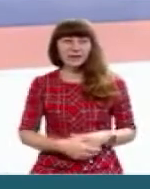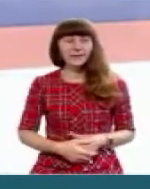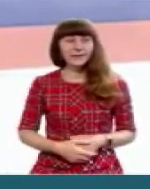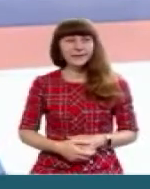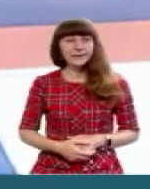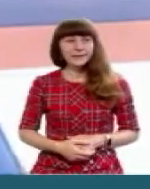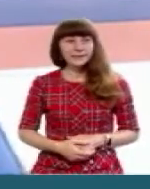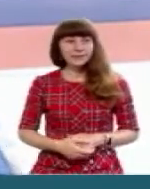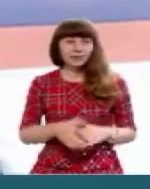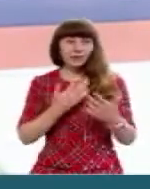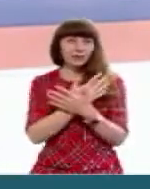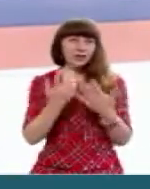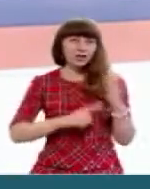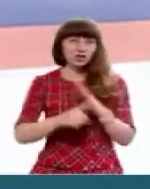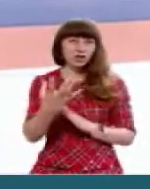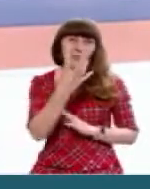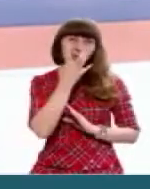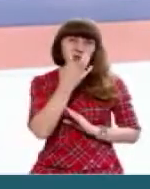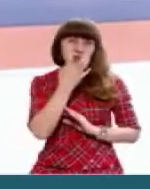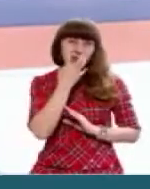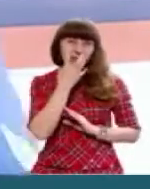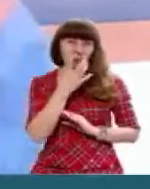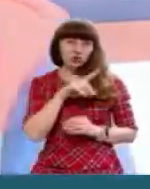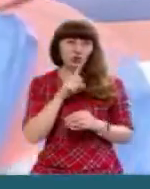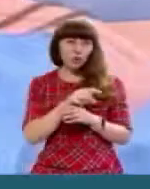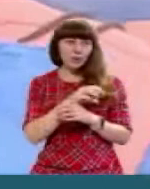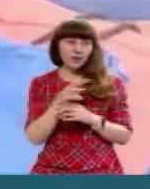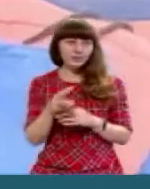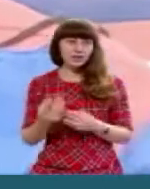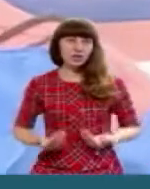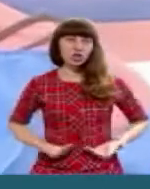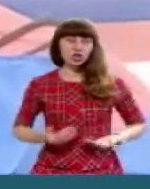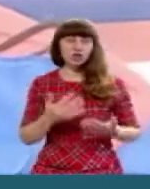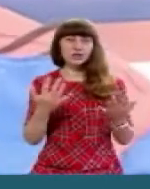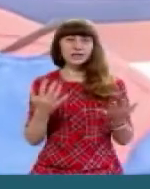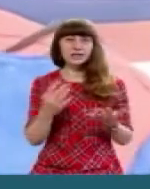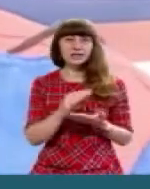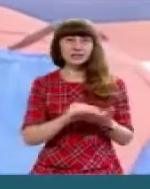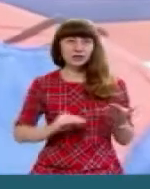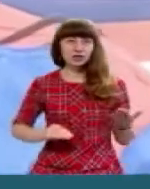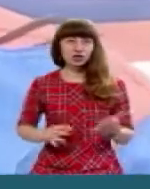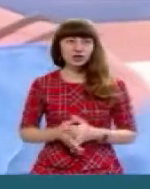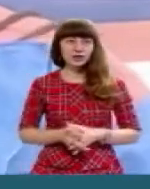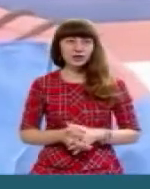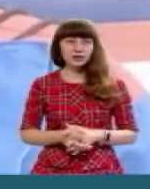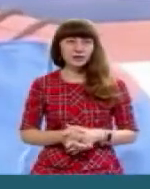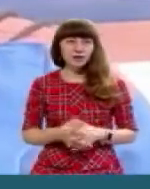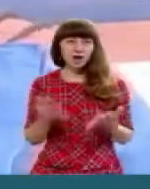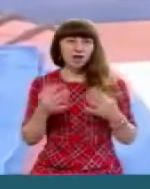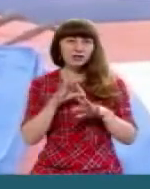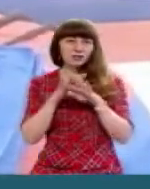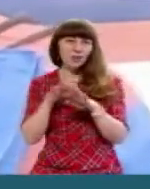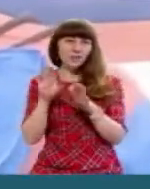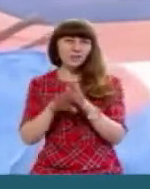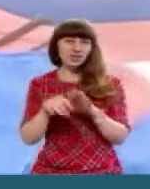начинаем сразу подключать ему систему для того чтобы обеспечить жизнедеятельность всех важных органов и систем а если вы носит уже